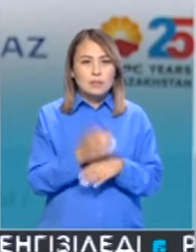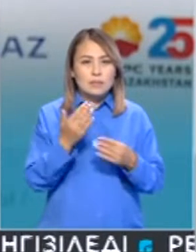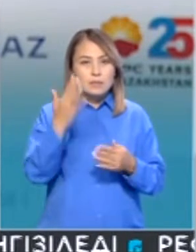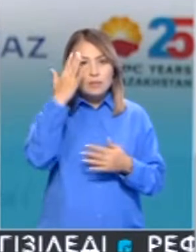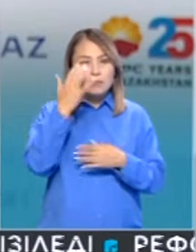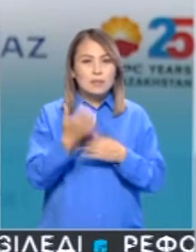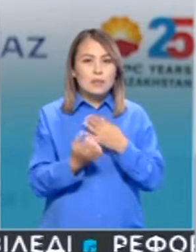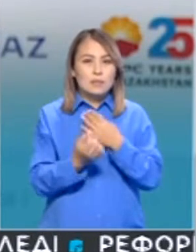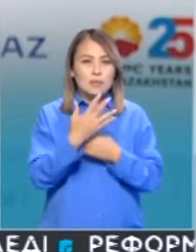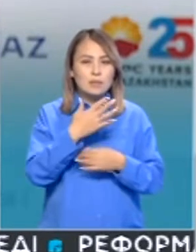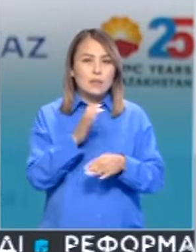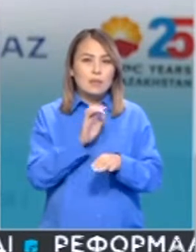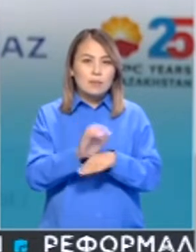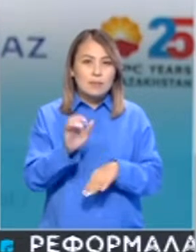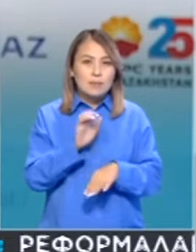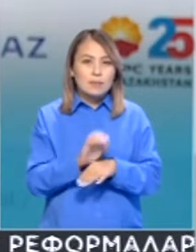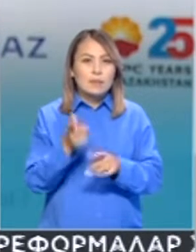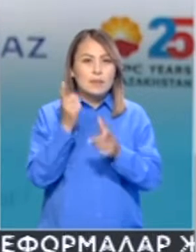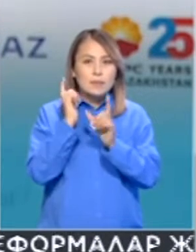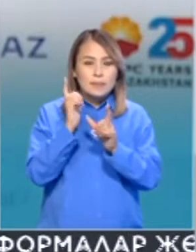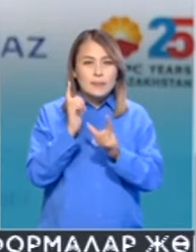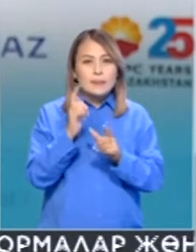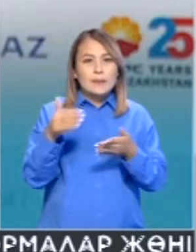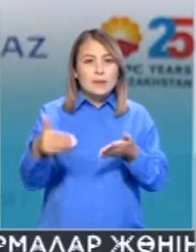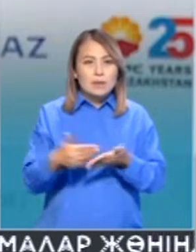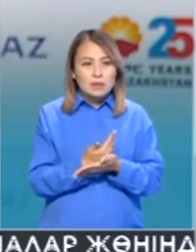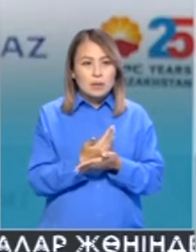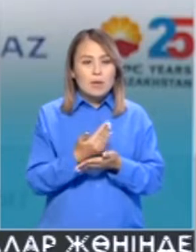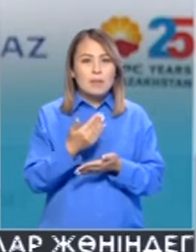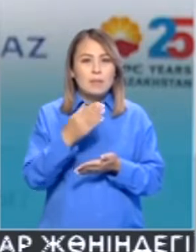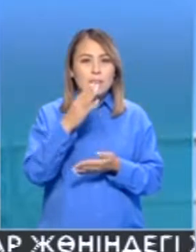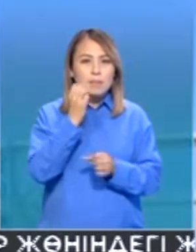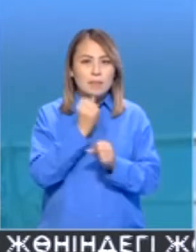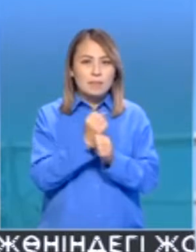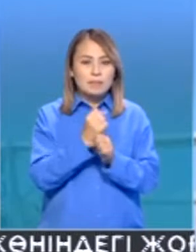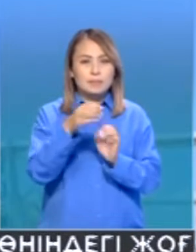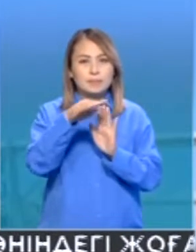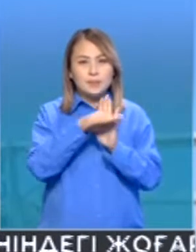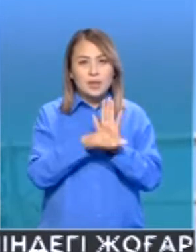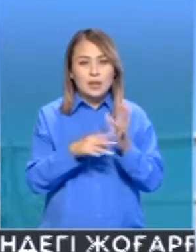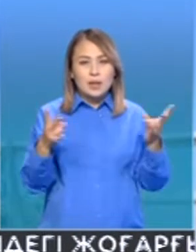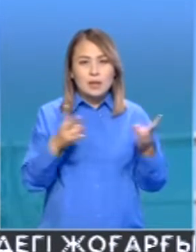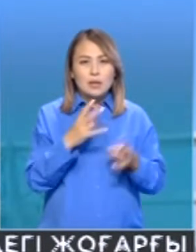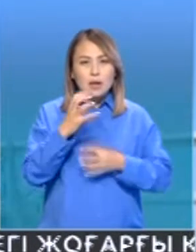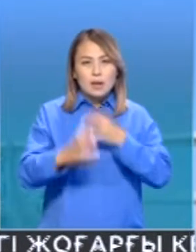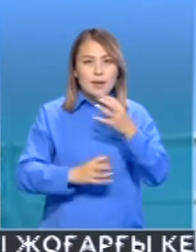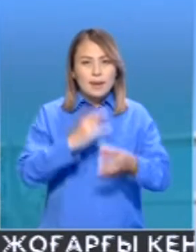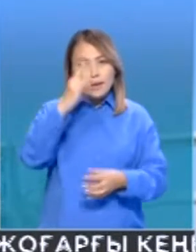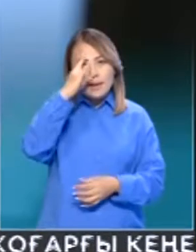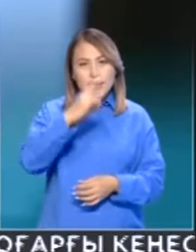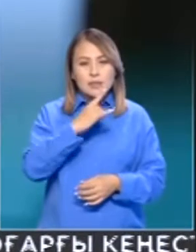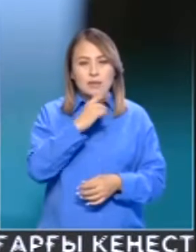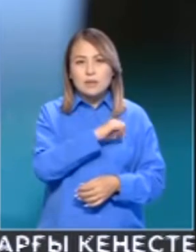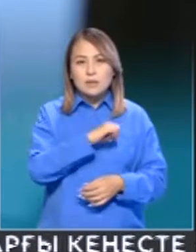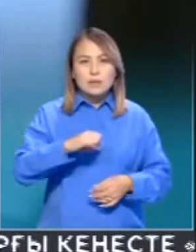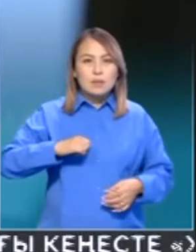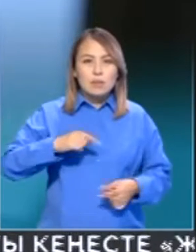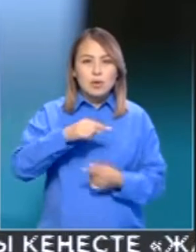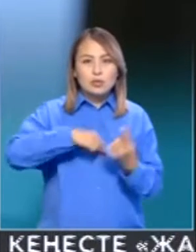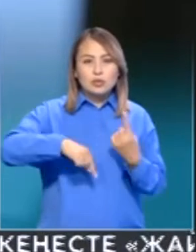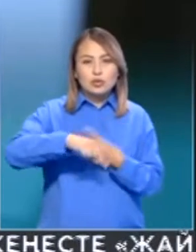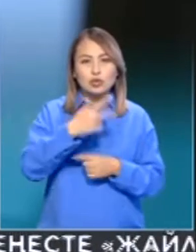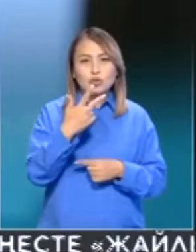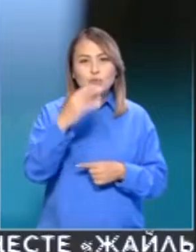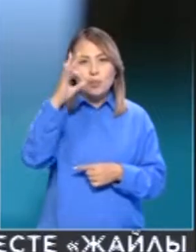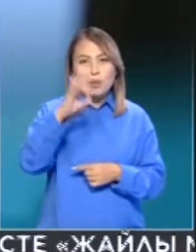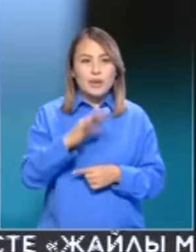мұнайды тасымалдау үшін, экспорттау үшін жаңа маршрут керек болып отыр. Қазақстан дүниежүзінде барланған мұнай қорының 3%